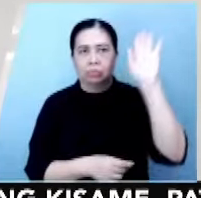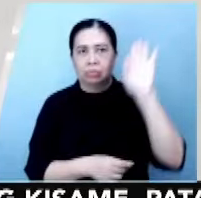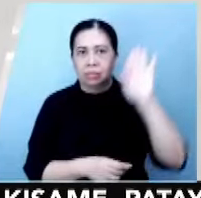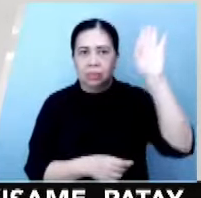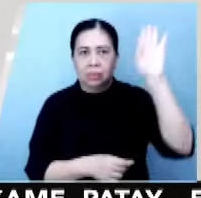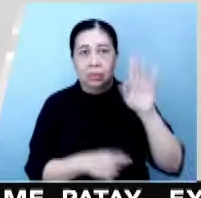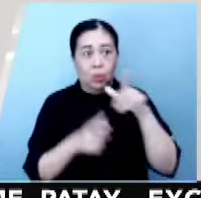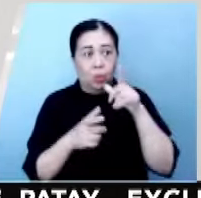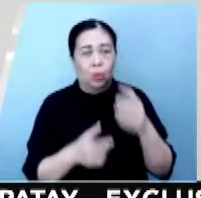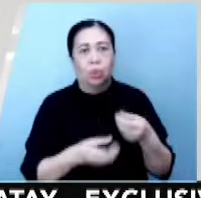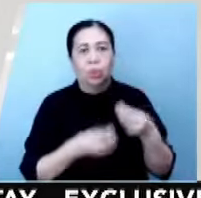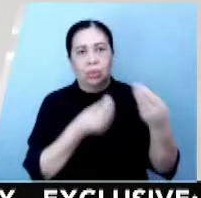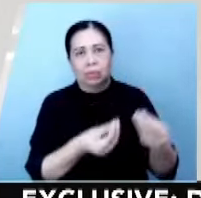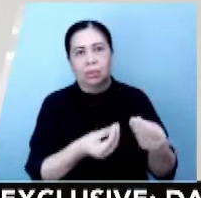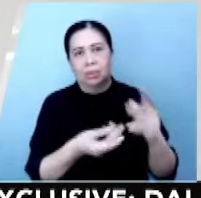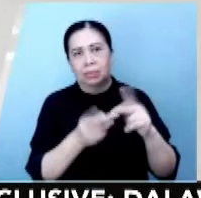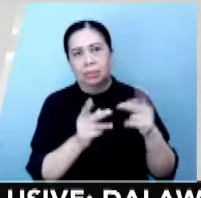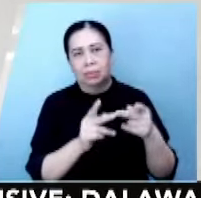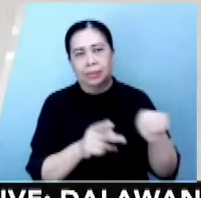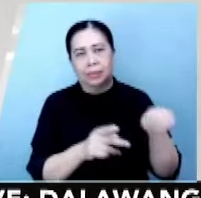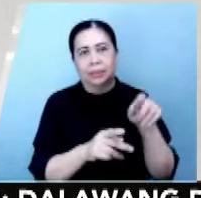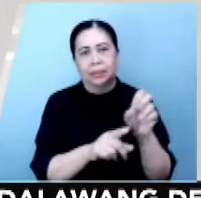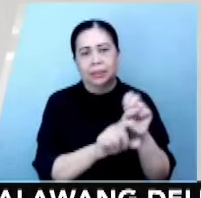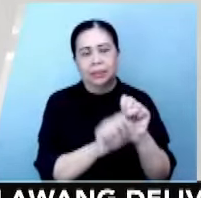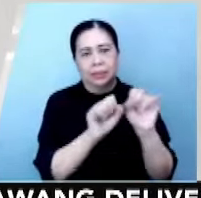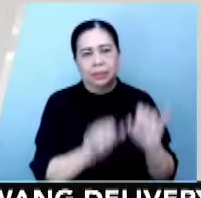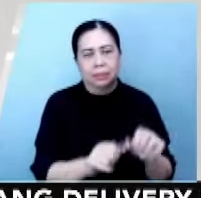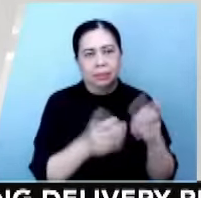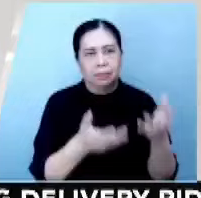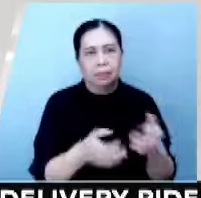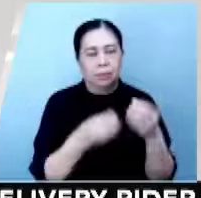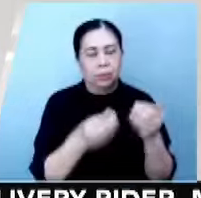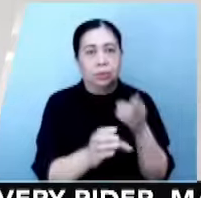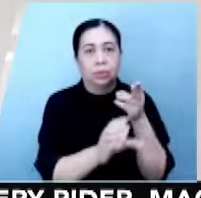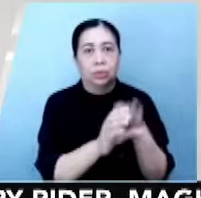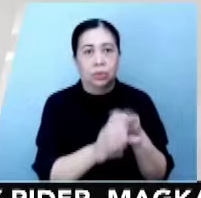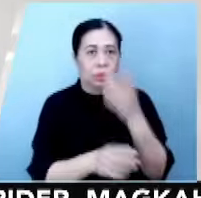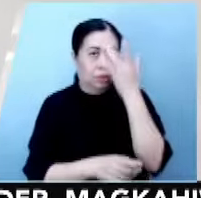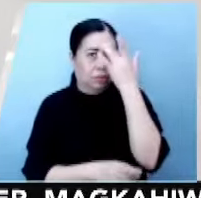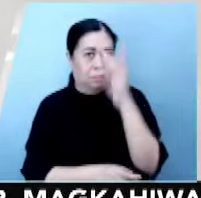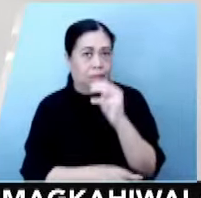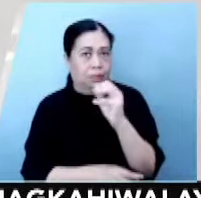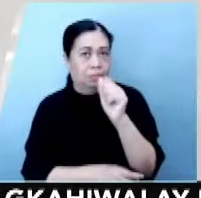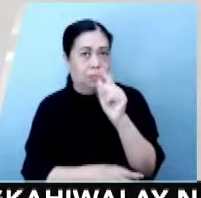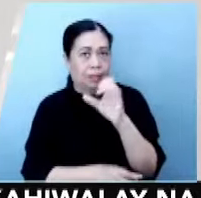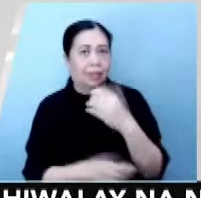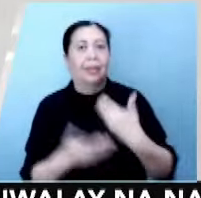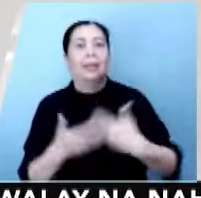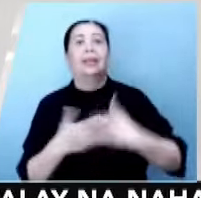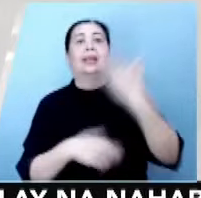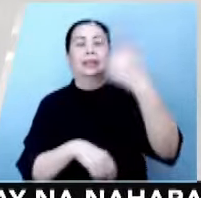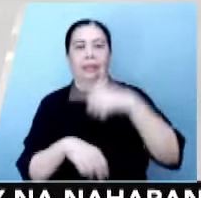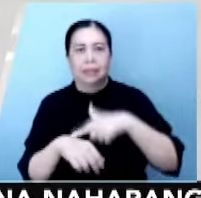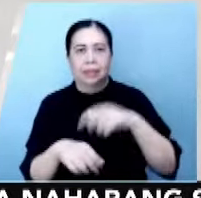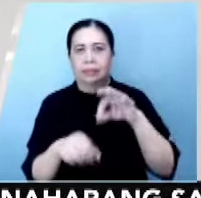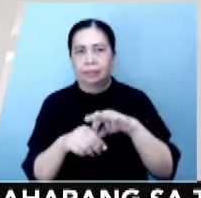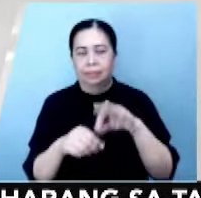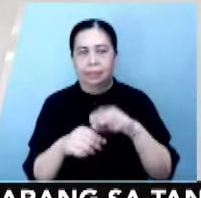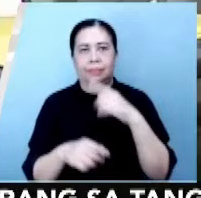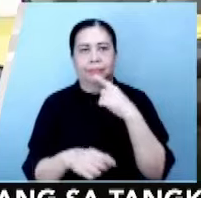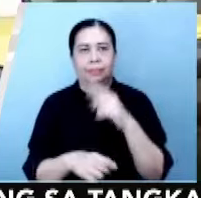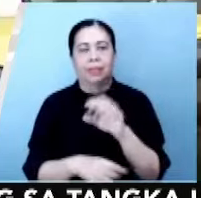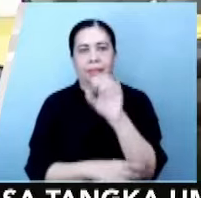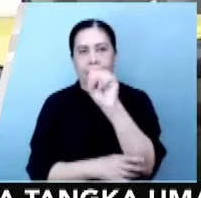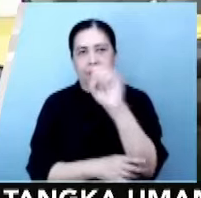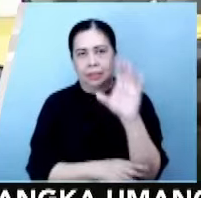kumpanyang kapartner ng Miru Systems. Pwede na ring lumahok ang Smartmatic sa mga susunod na eleksyon ayon sa Korte Suprema,